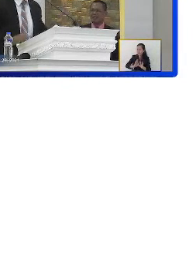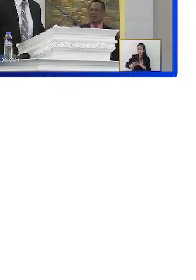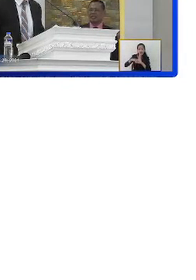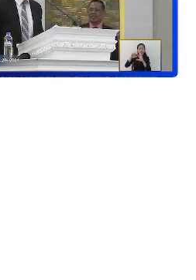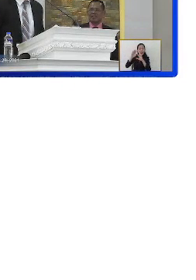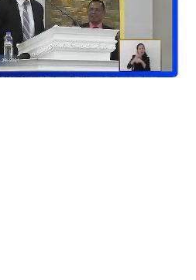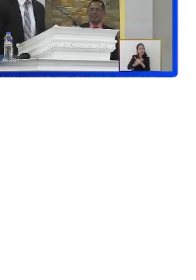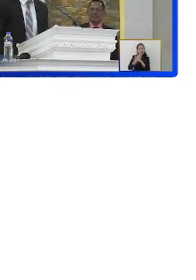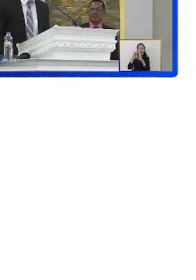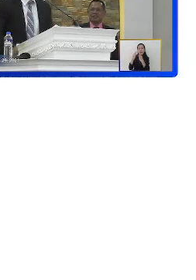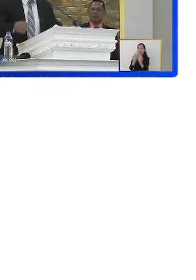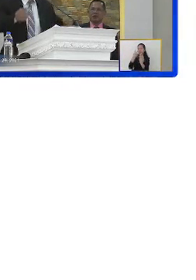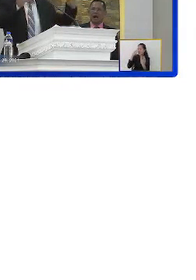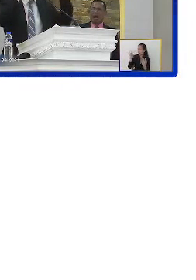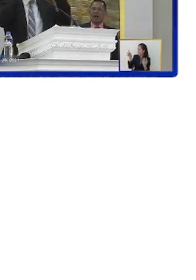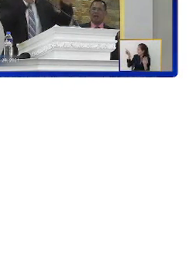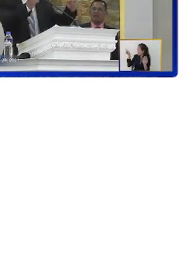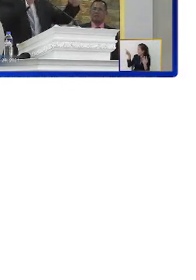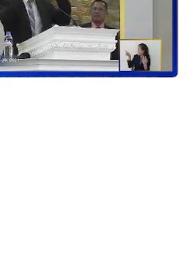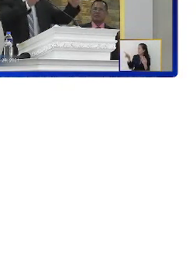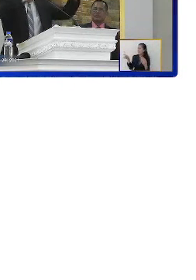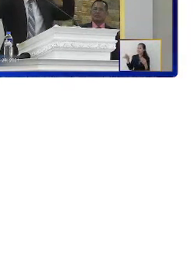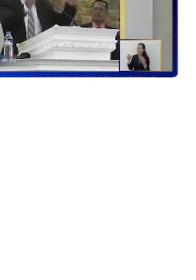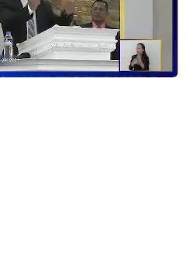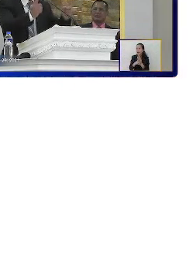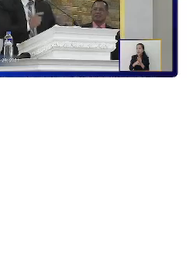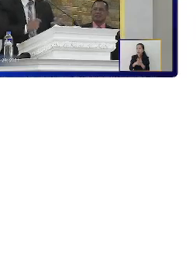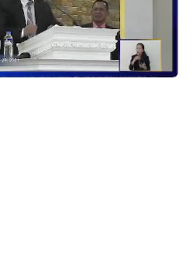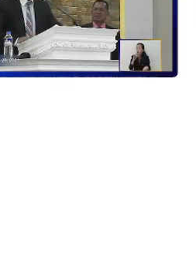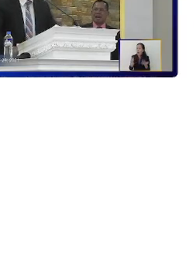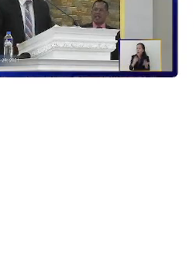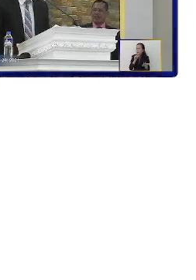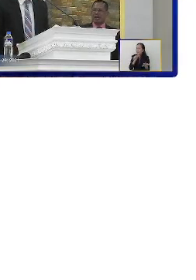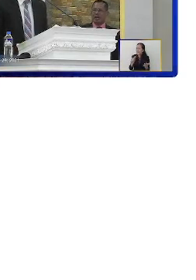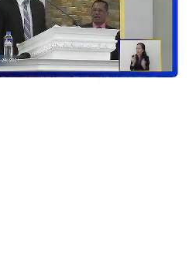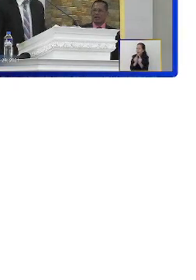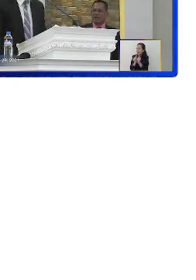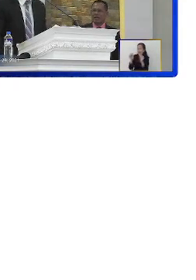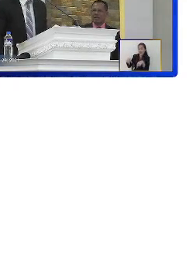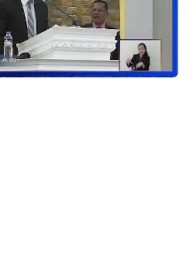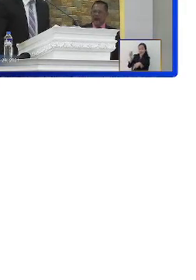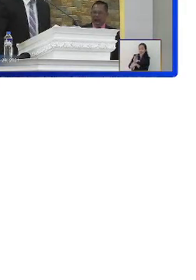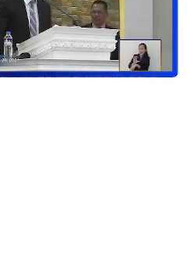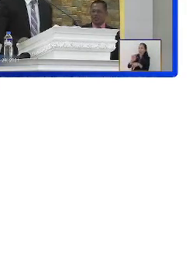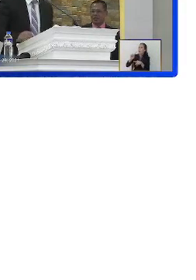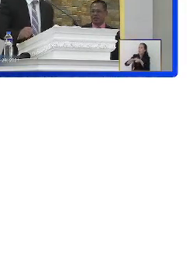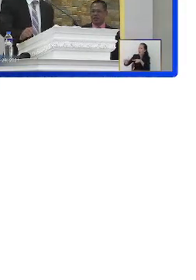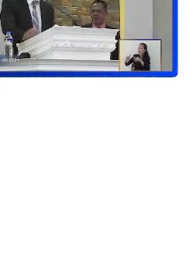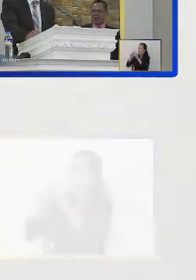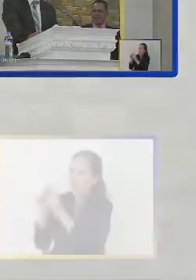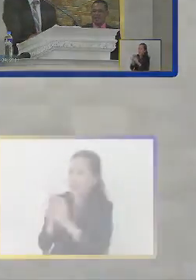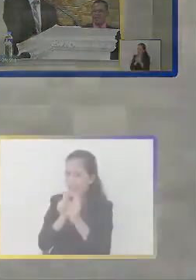Therefore, sa loob ng tahanan po natin, we should not hide God sa ating pong family.